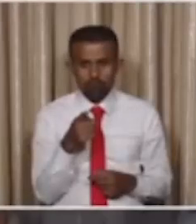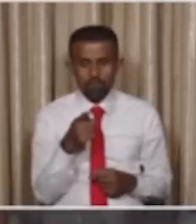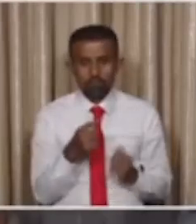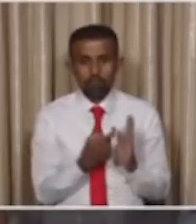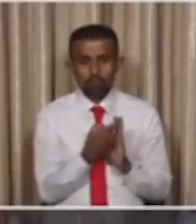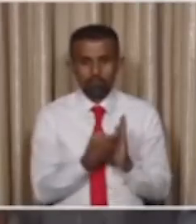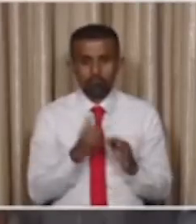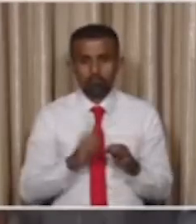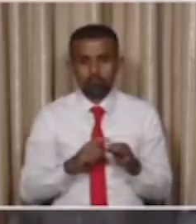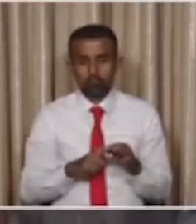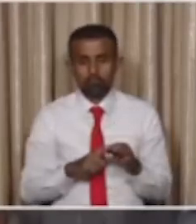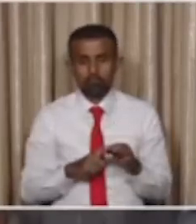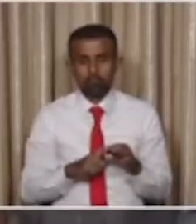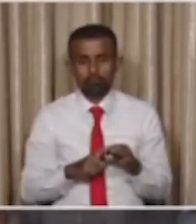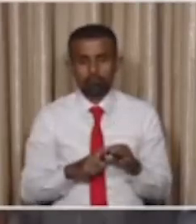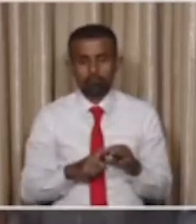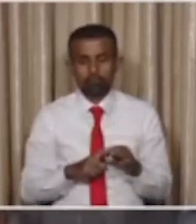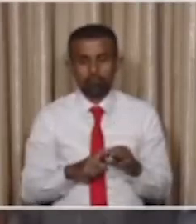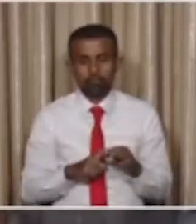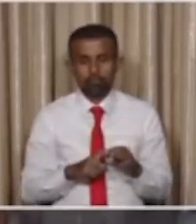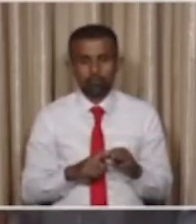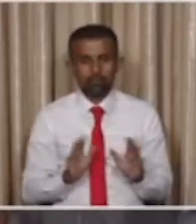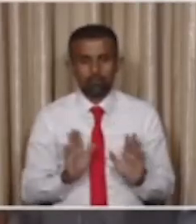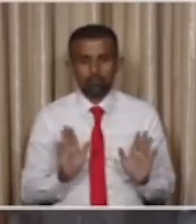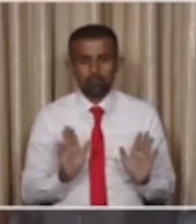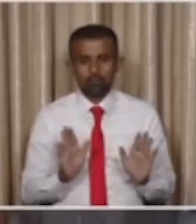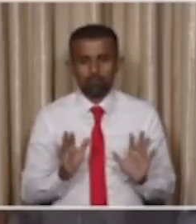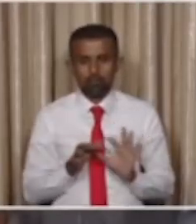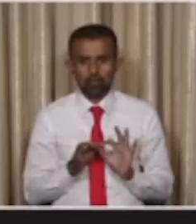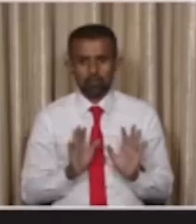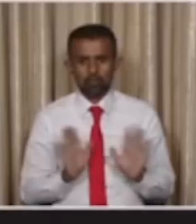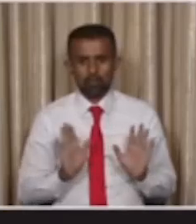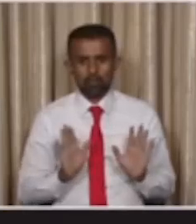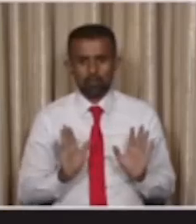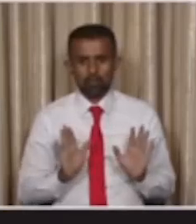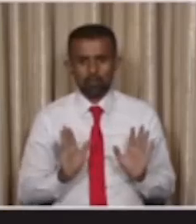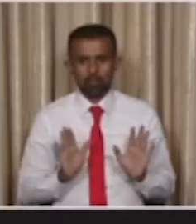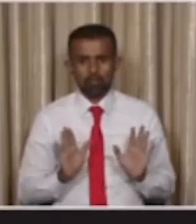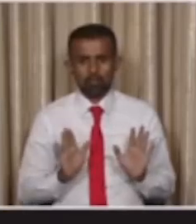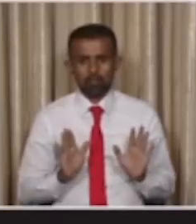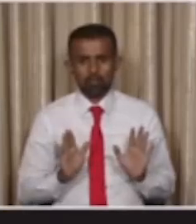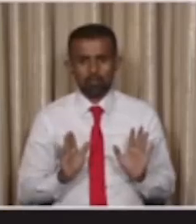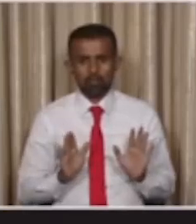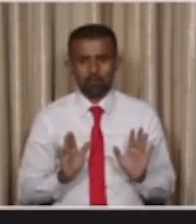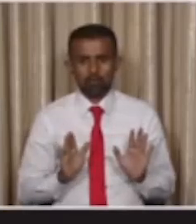එකේ ප්‍රශ්නයක් ගරු කතානායකතුමනි. මේක නෑ නෑ, මේකට අදාළ ප්‍රශ්නයක් නෙමෙයි. ඒක විවාදයක් නෑ. මේක ගරු කතානායකතුමනි